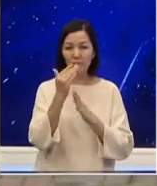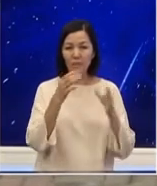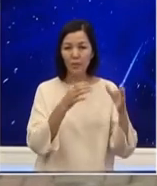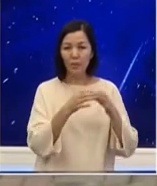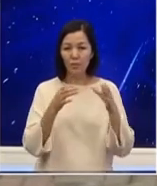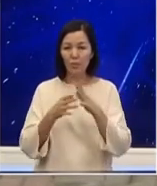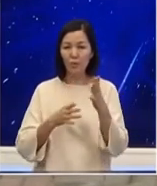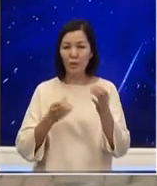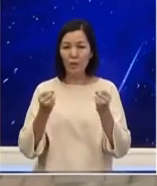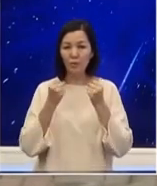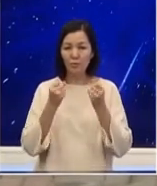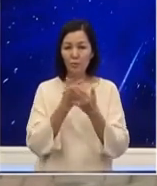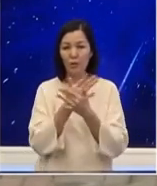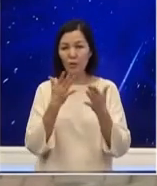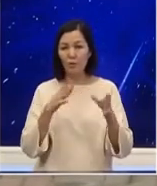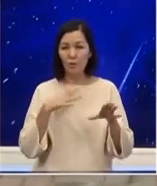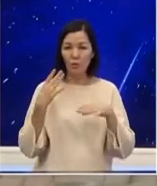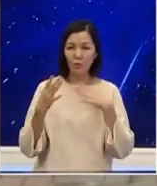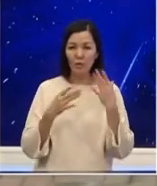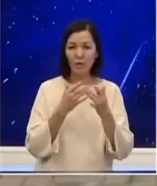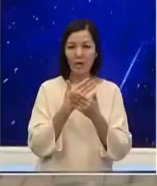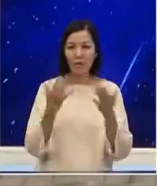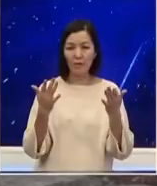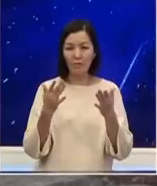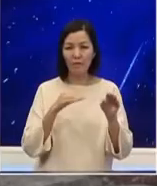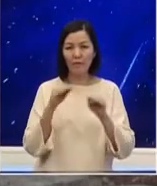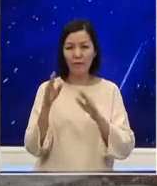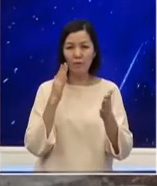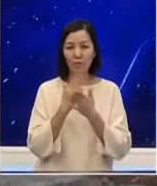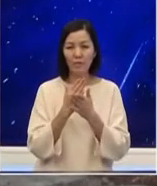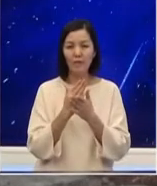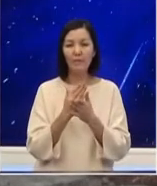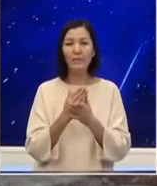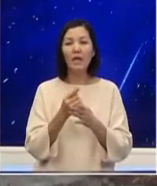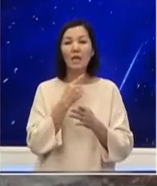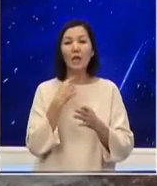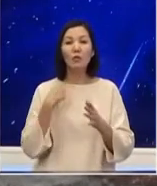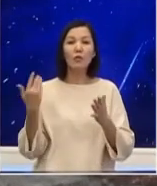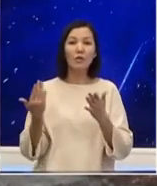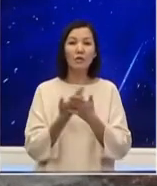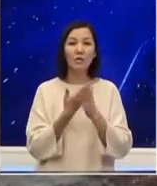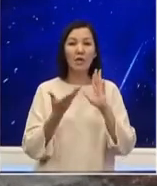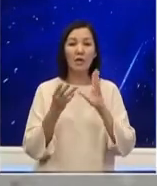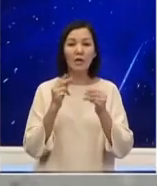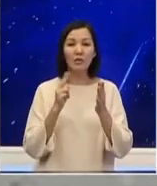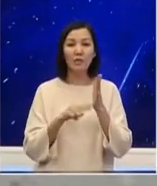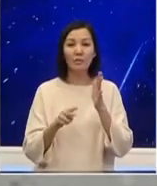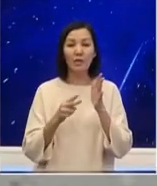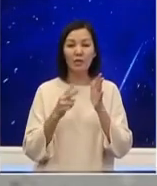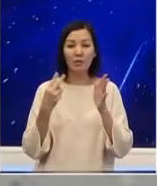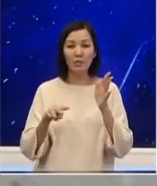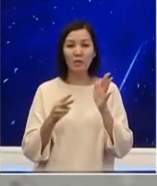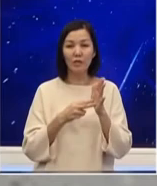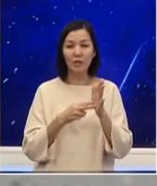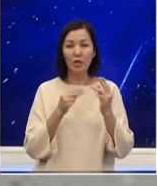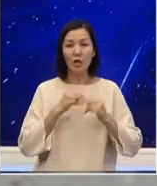спорттық түрлермен айналысатын спорттық құрылғылар қойылады. Облыс орталығында жалпы жаңаратыны 27 аула, оның 14-ті жұмыспен